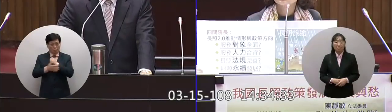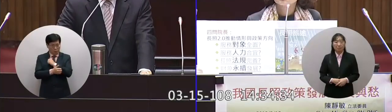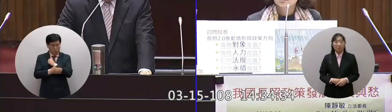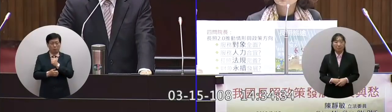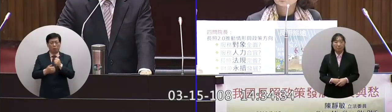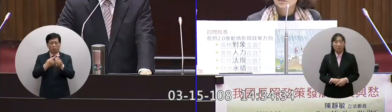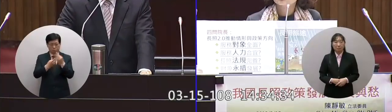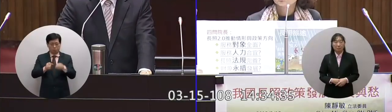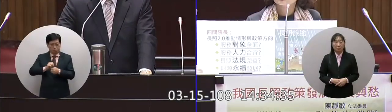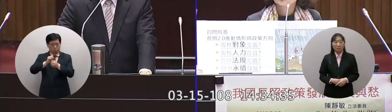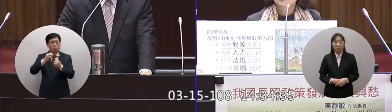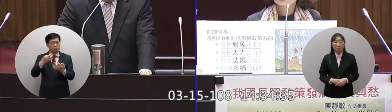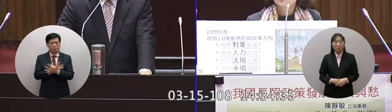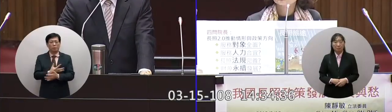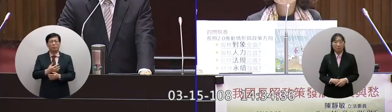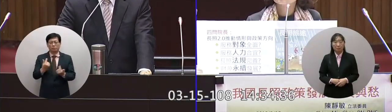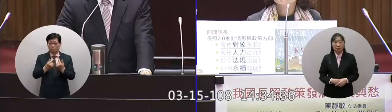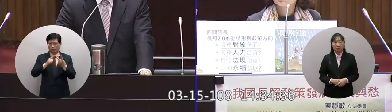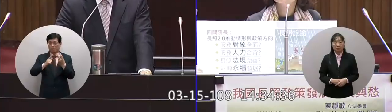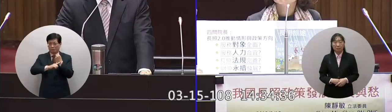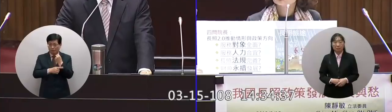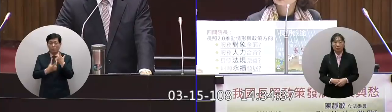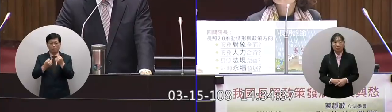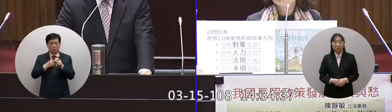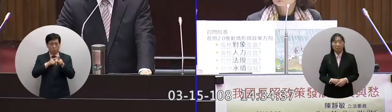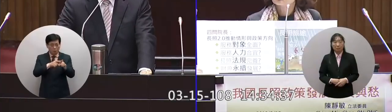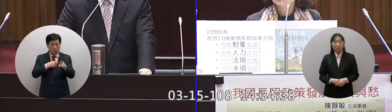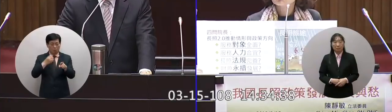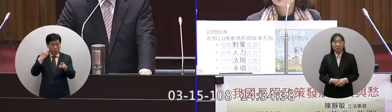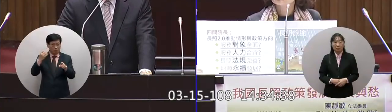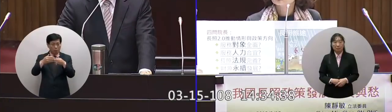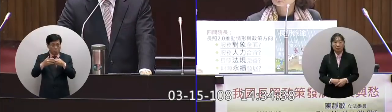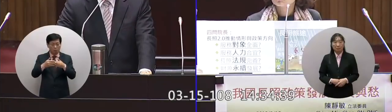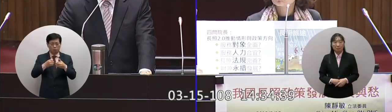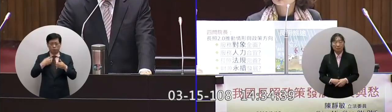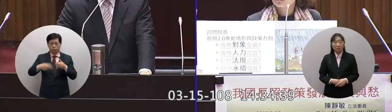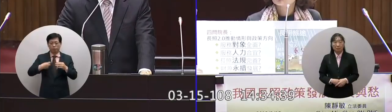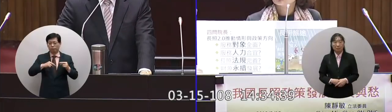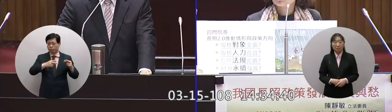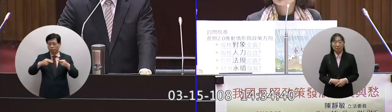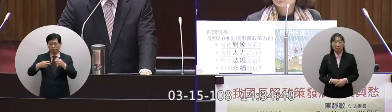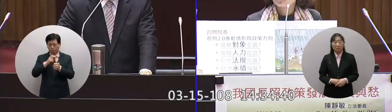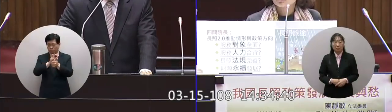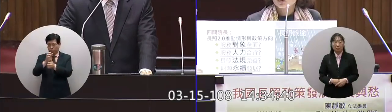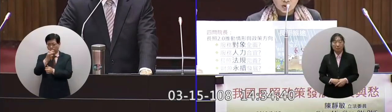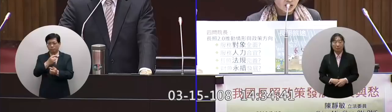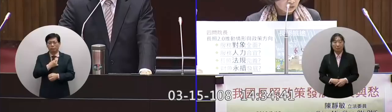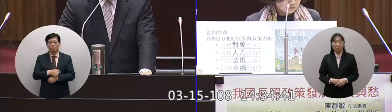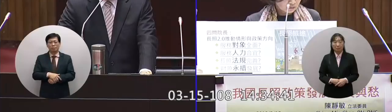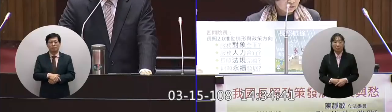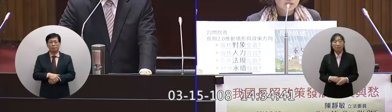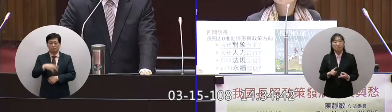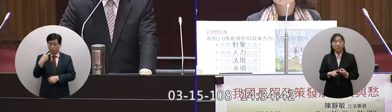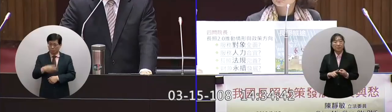对会比较不足，那法规也随着需要而需要有面面俱到的地方，